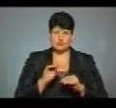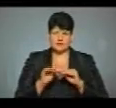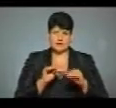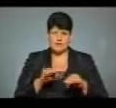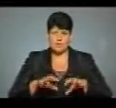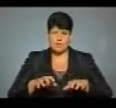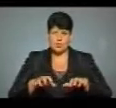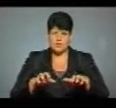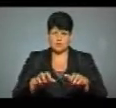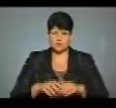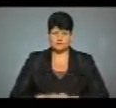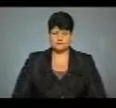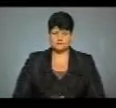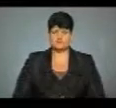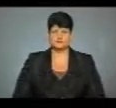бруківку.